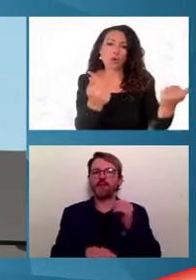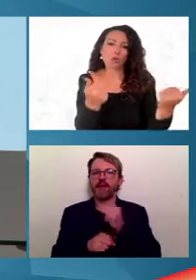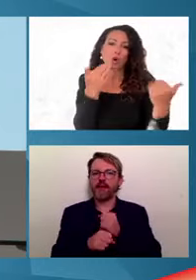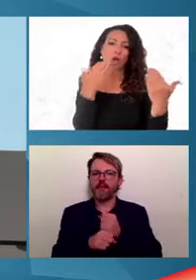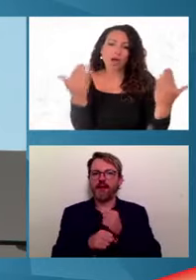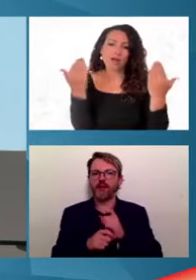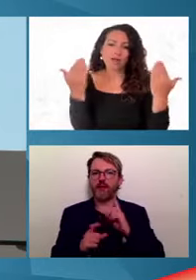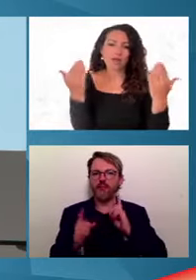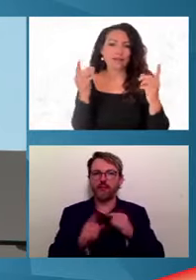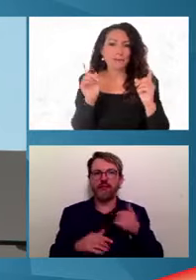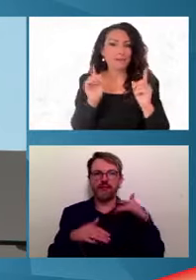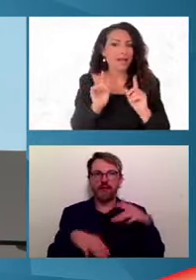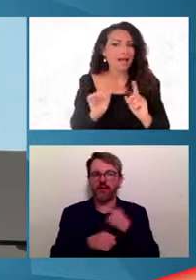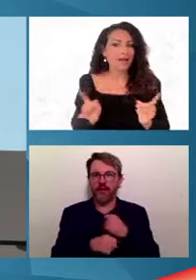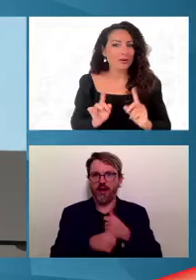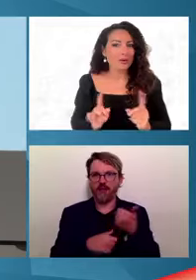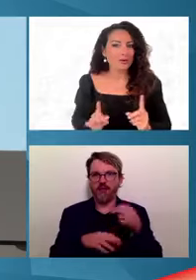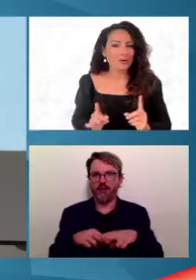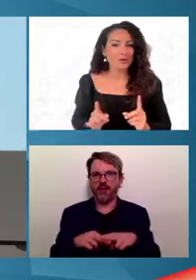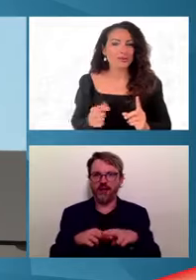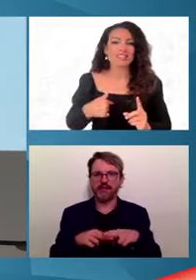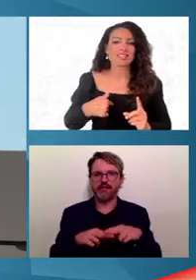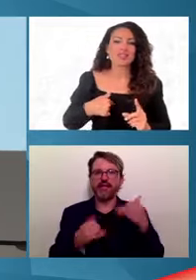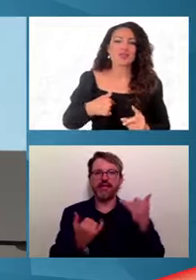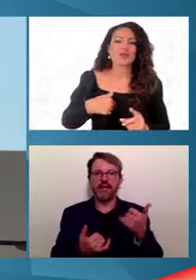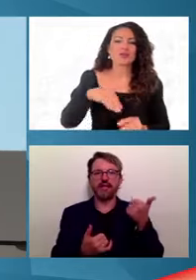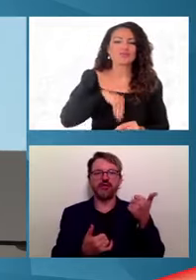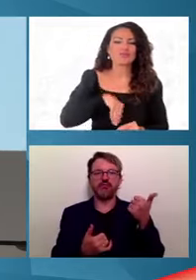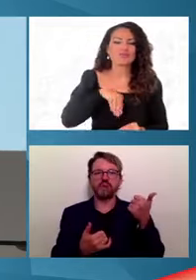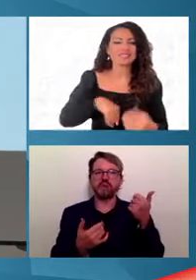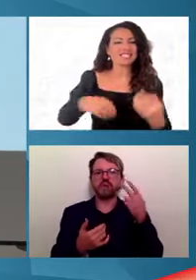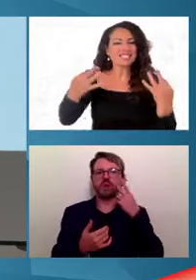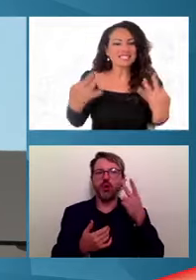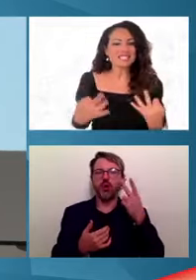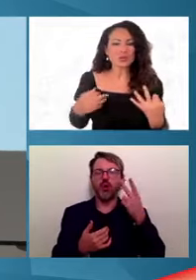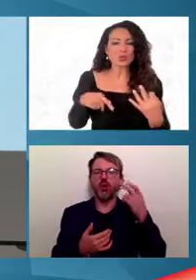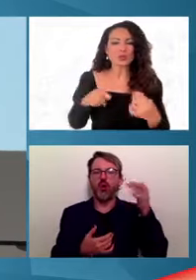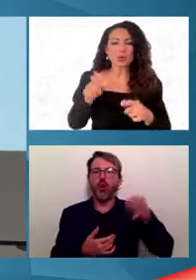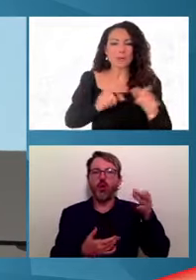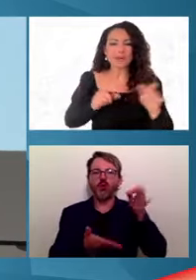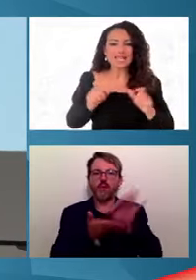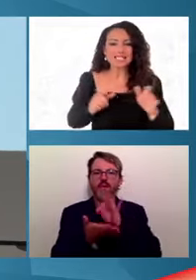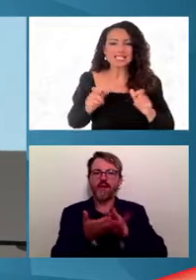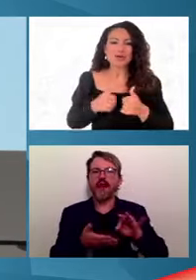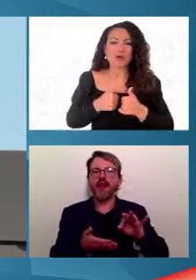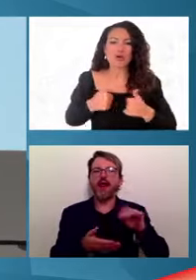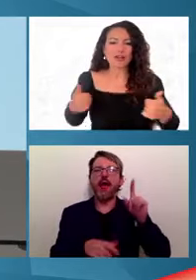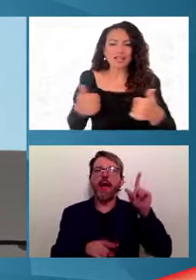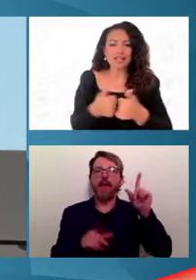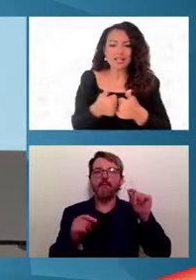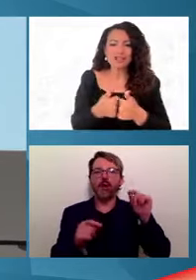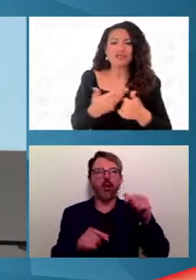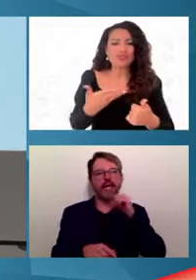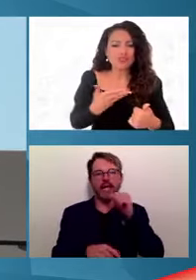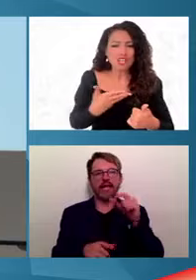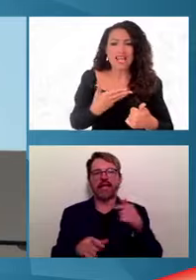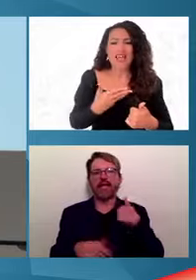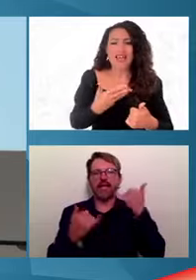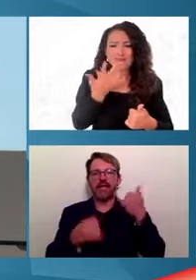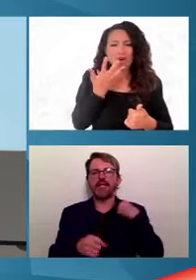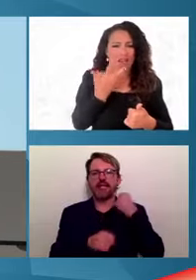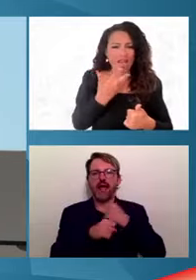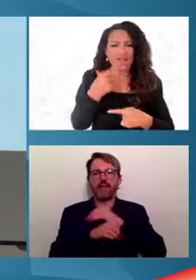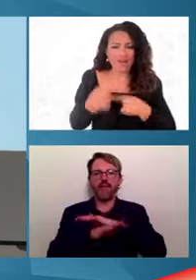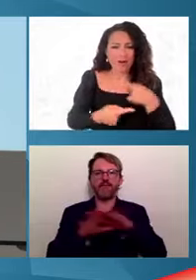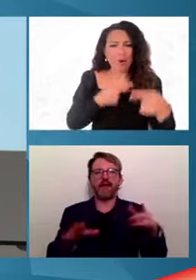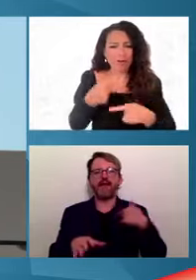haben zu arbeiten. Ja? Also es wird jetzt schon so sein, dass im Oktober Wahlen stattfinden, aber das entbindet uns nicht von der Arbeit. Wir werden arbeiten, bis